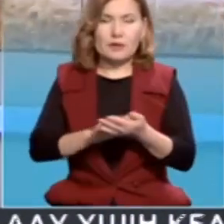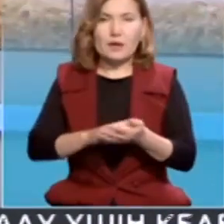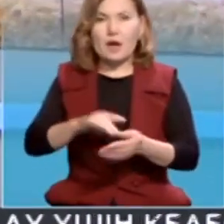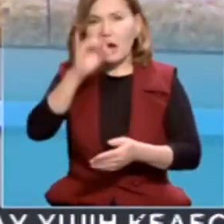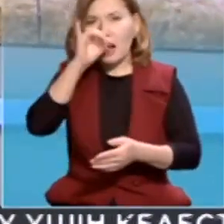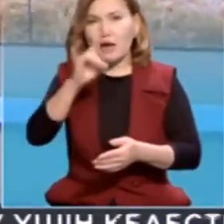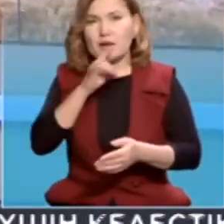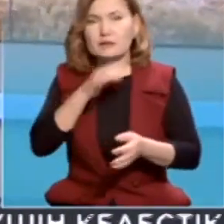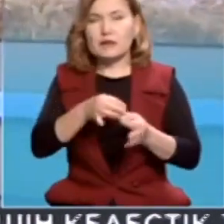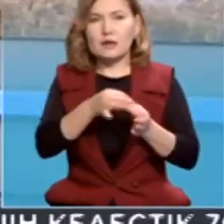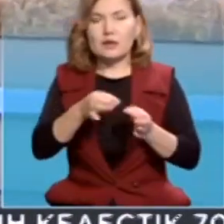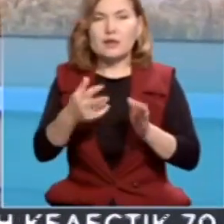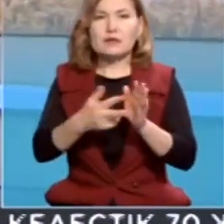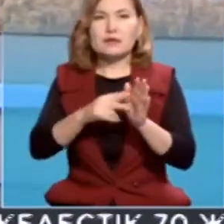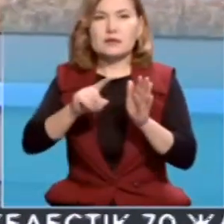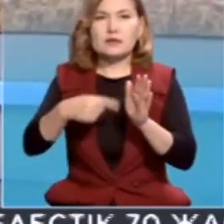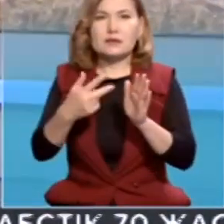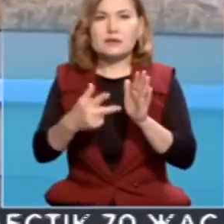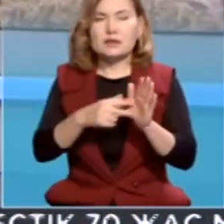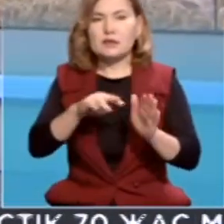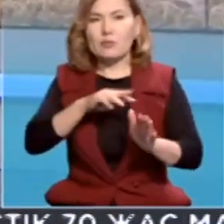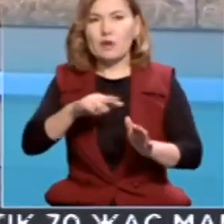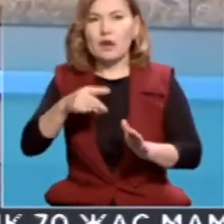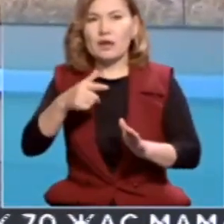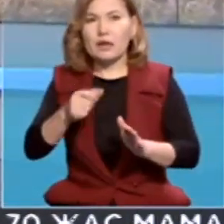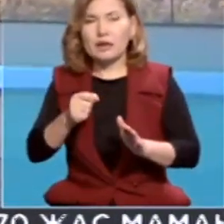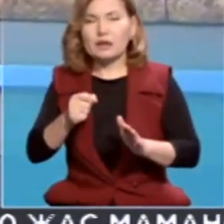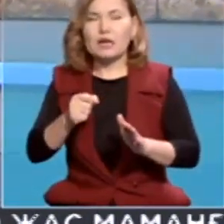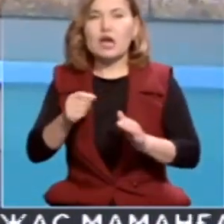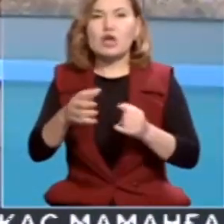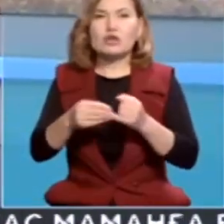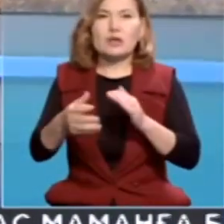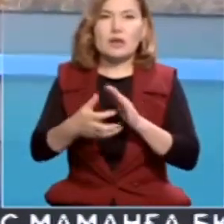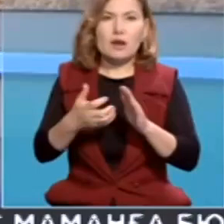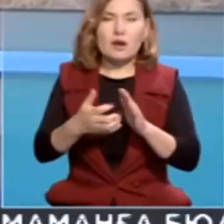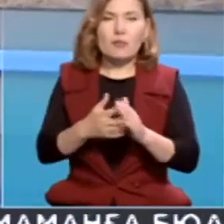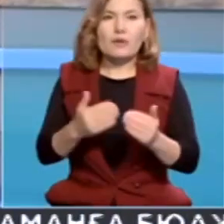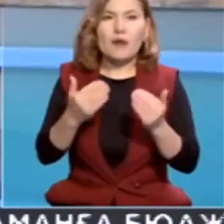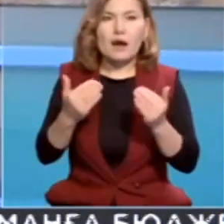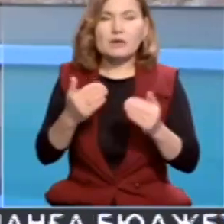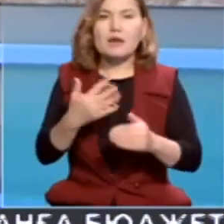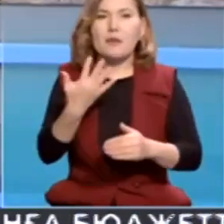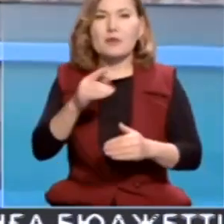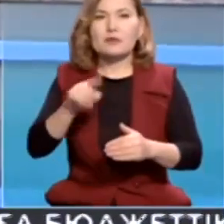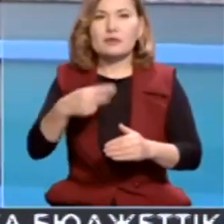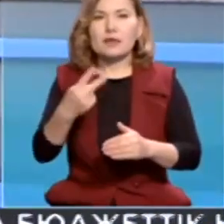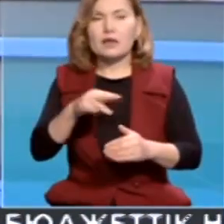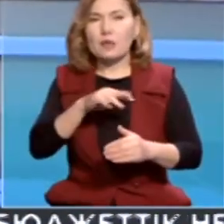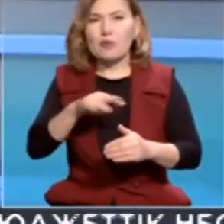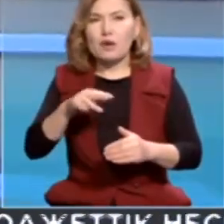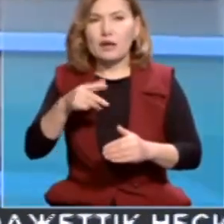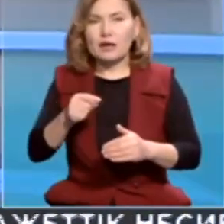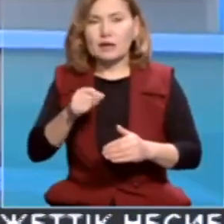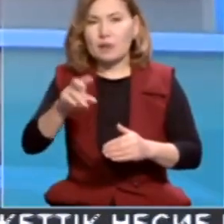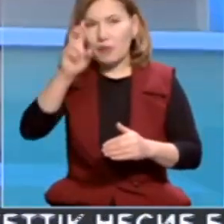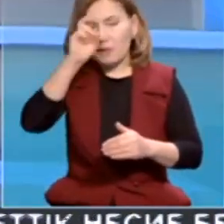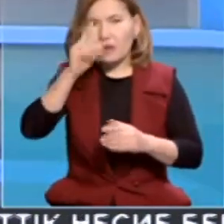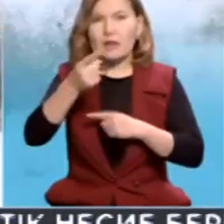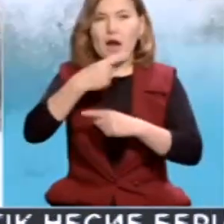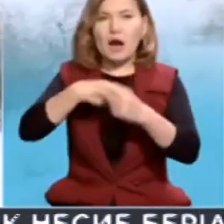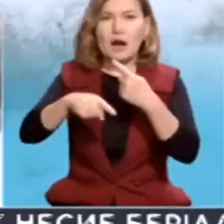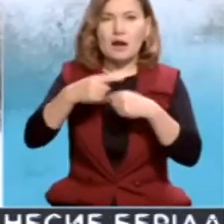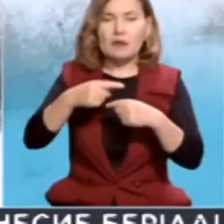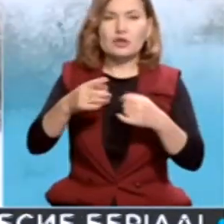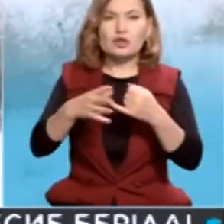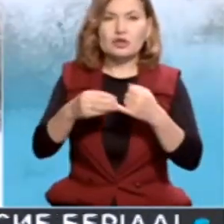Ел бойынша 8,8 миллион гектар жер тапшы, ал бүгінгі күнге дейін оның 5,2 миллион гектары мемлекетке қайтарылған. Енді аталған жайылым